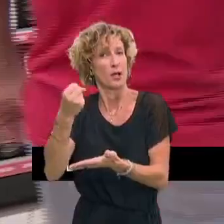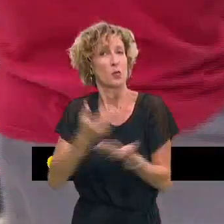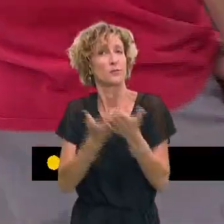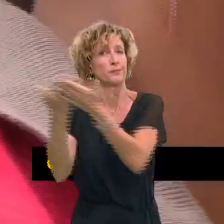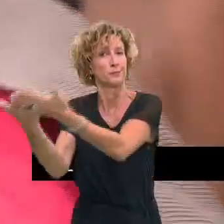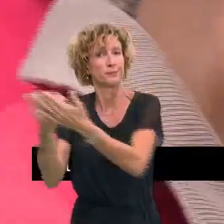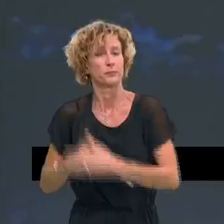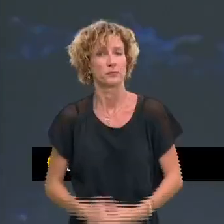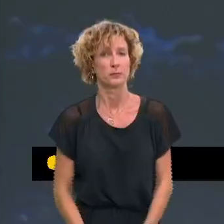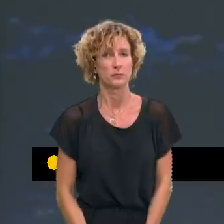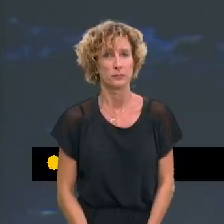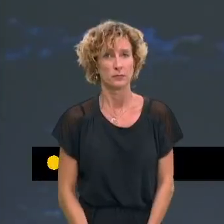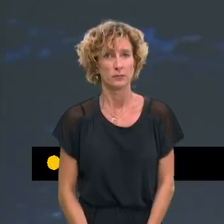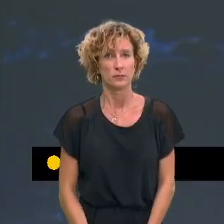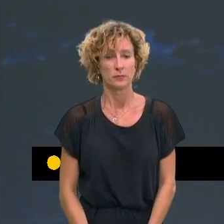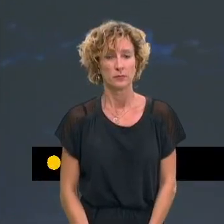la table.